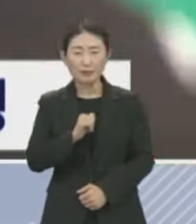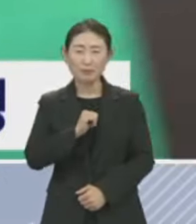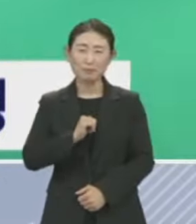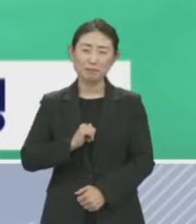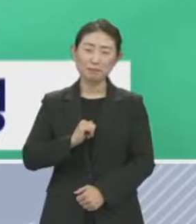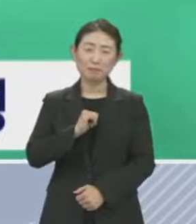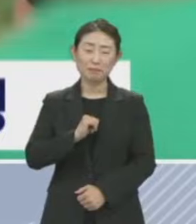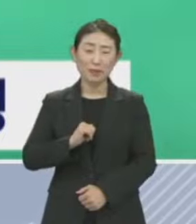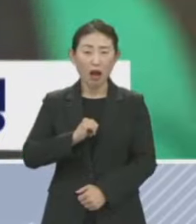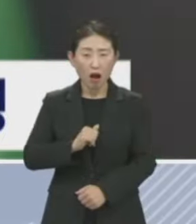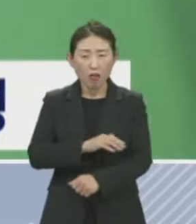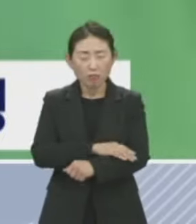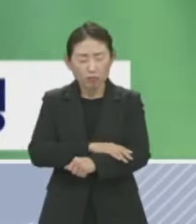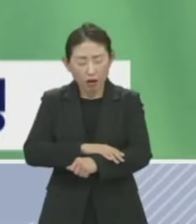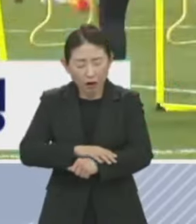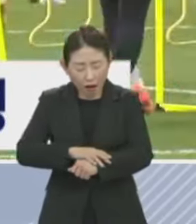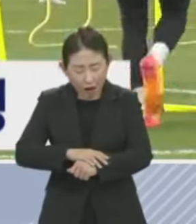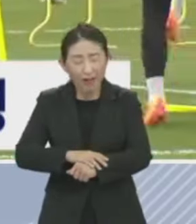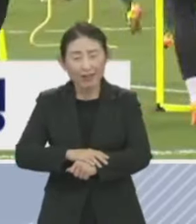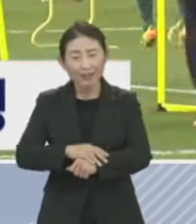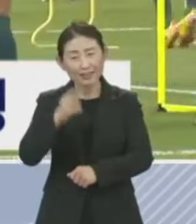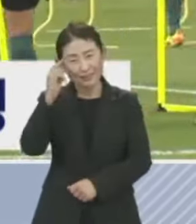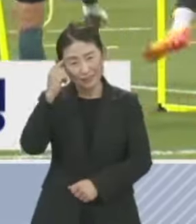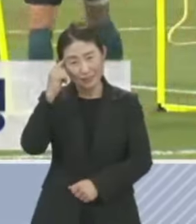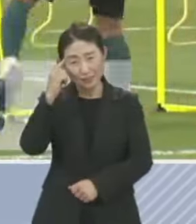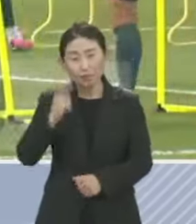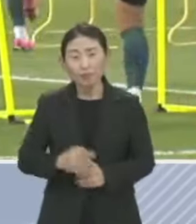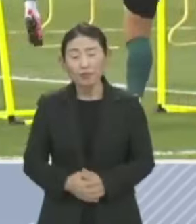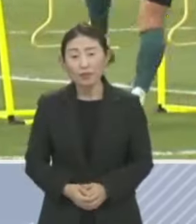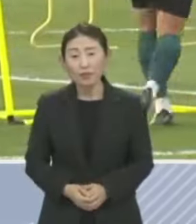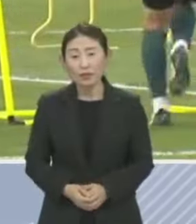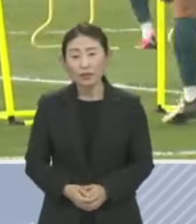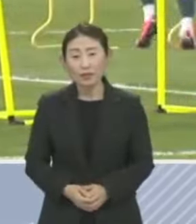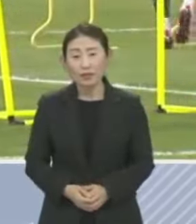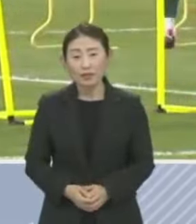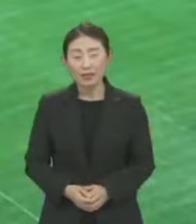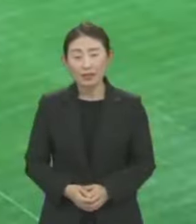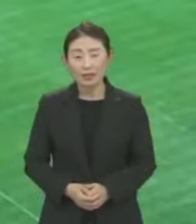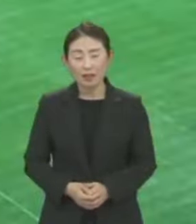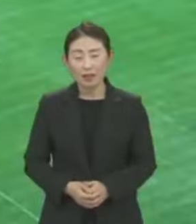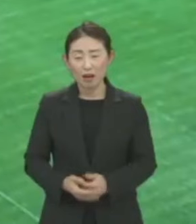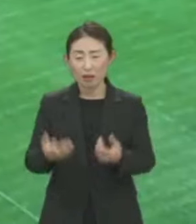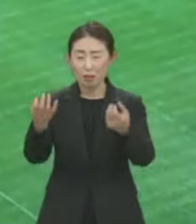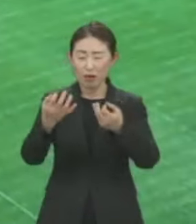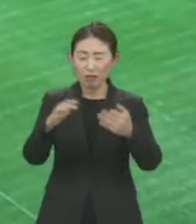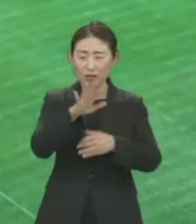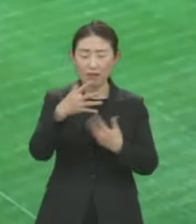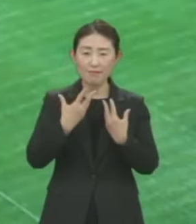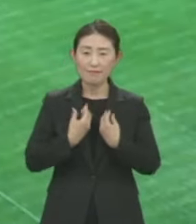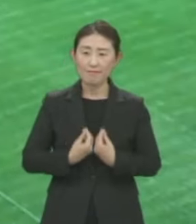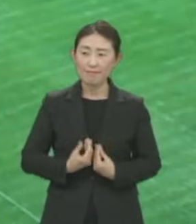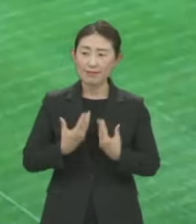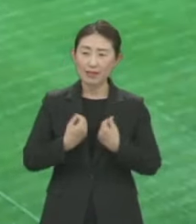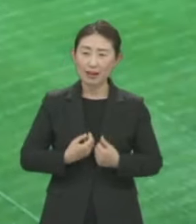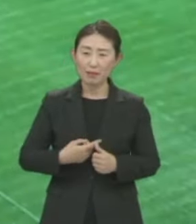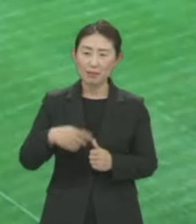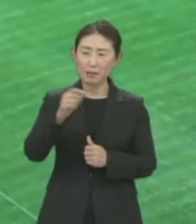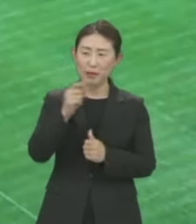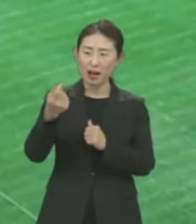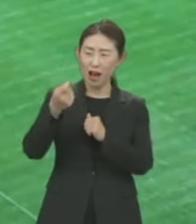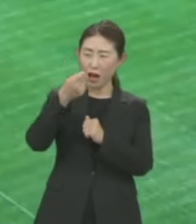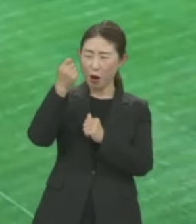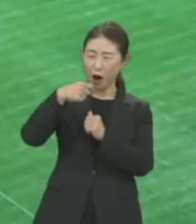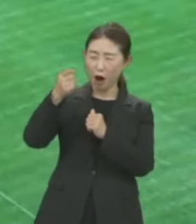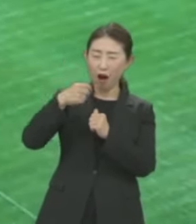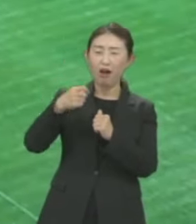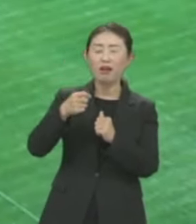가지고 그 시기를 잘 넘겨야 된다는 생각이 좀 많았습니다 팬들이 굉장히 좀 실망스러워서 어 싫은 소리도 많이 하셨는데